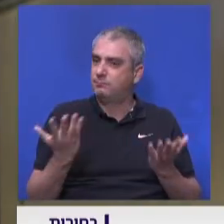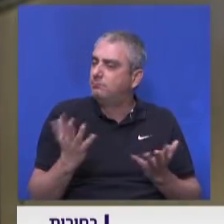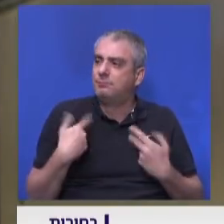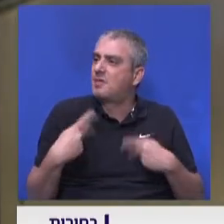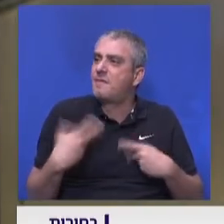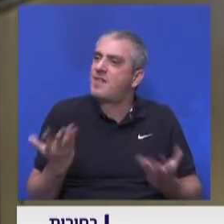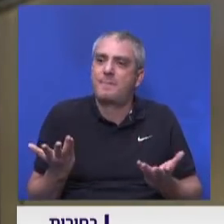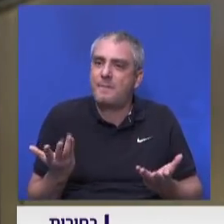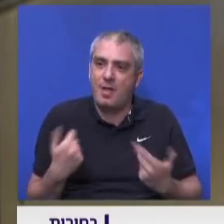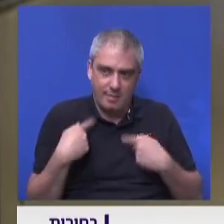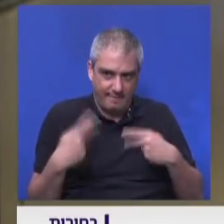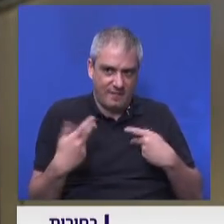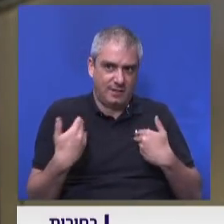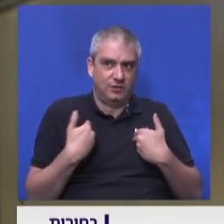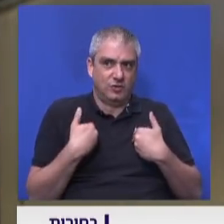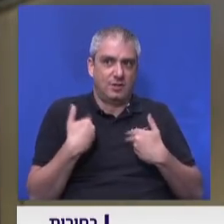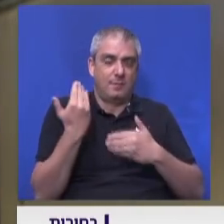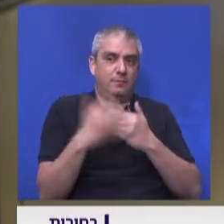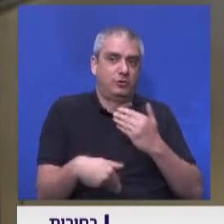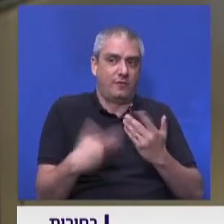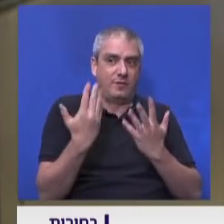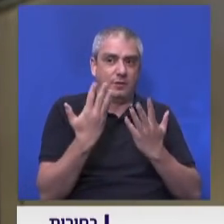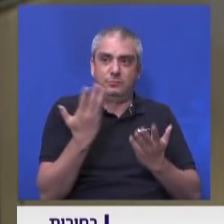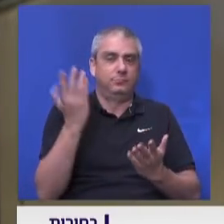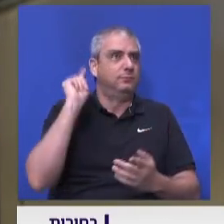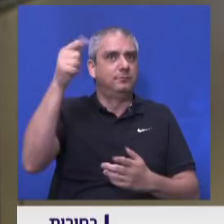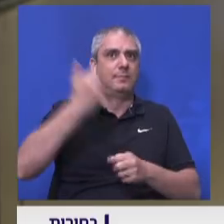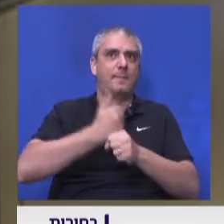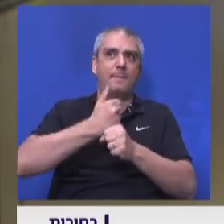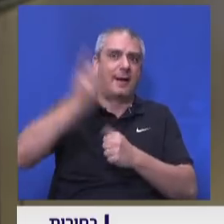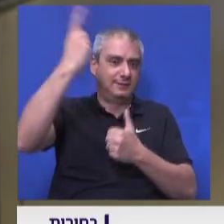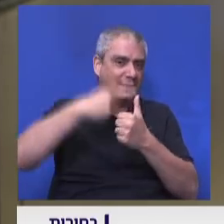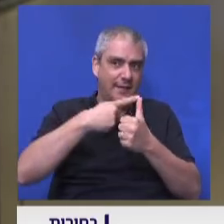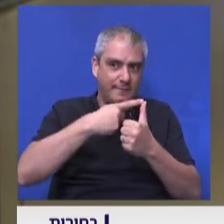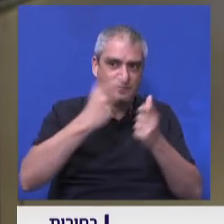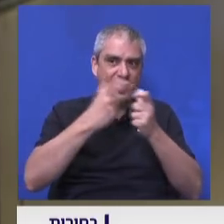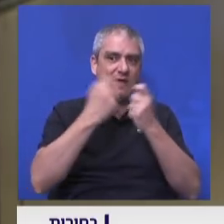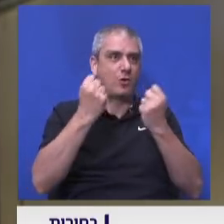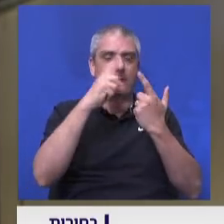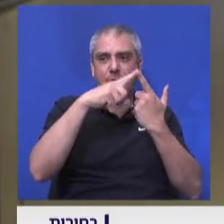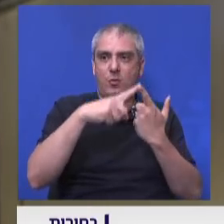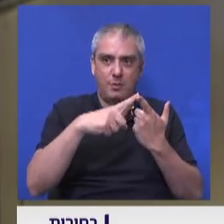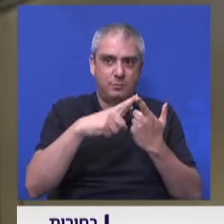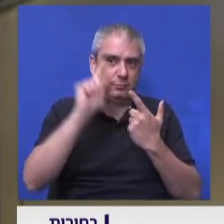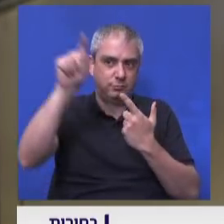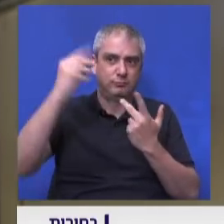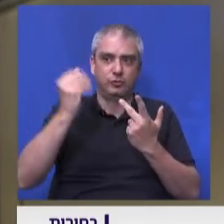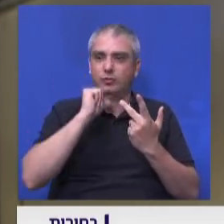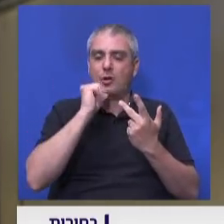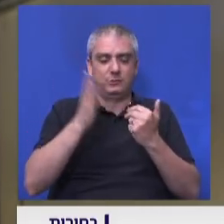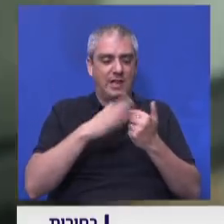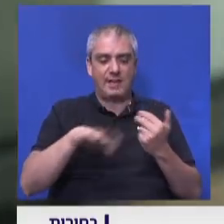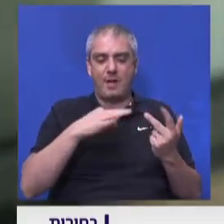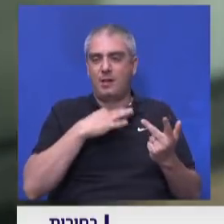מפחדת מזה שבסופו של חשבון זה יגיע למעסיקים, זה יגיע לחברות ביטוח, זה יגיע למישהו שלא ירצה להתחתן עם הילדים שלי.